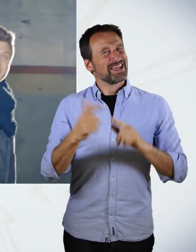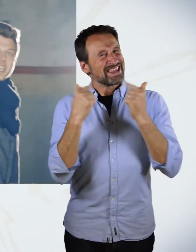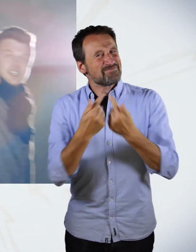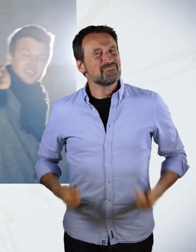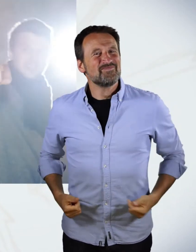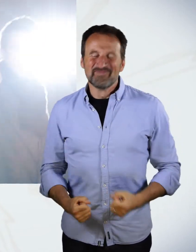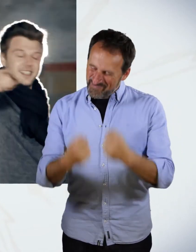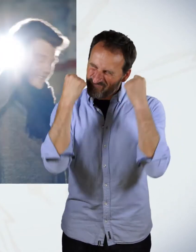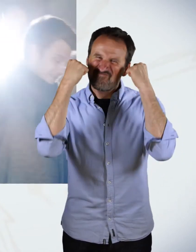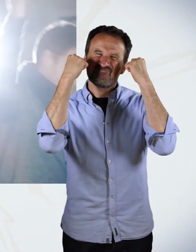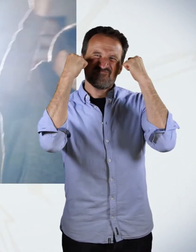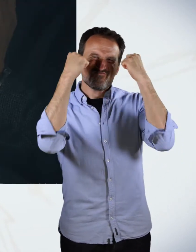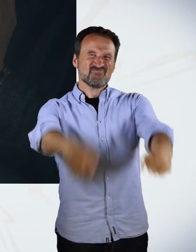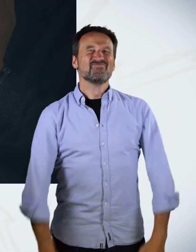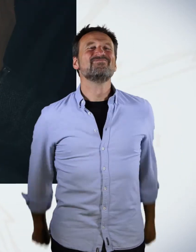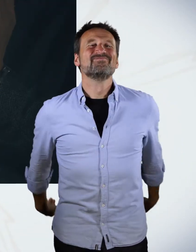Ich bin der King.